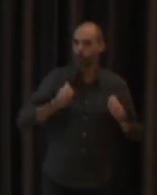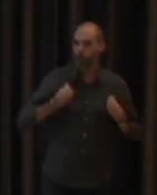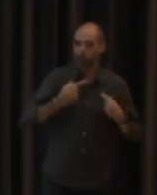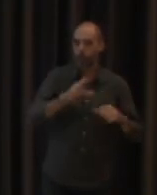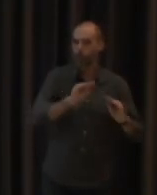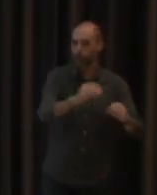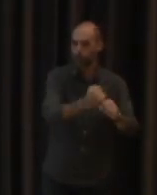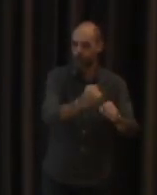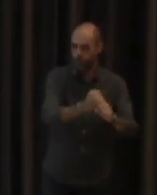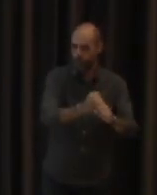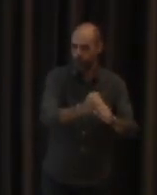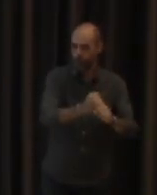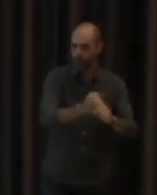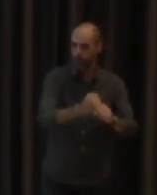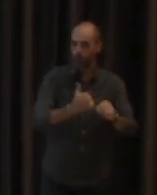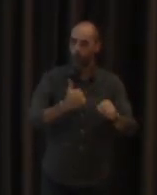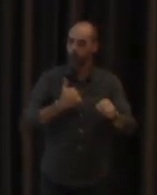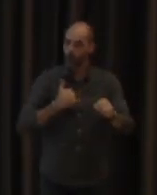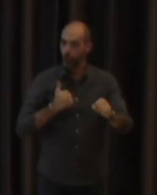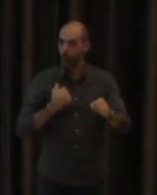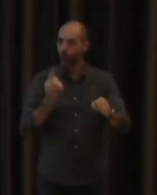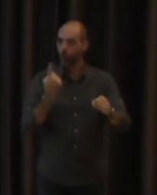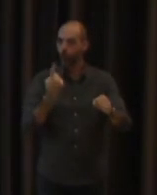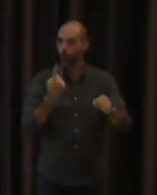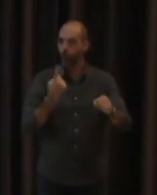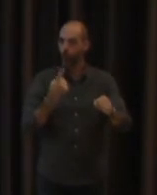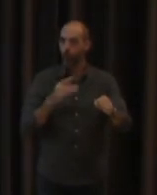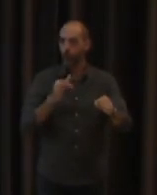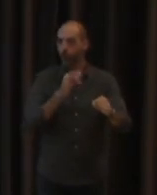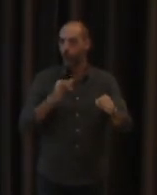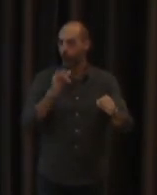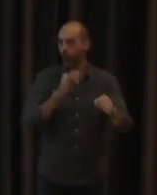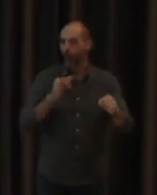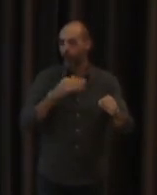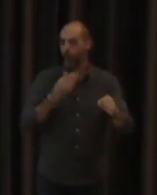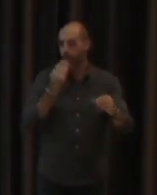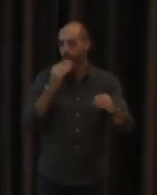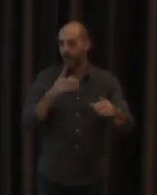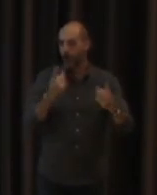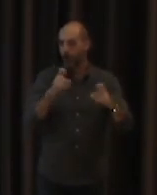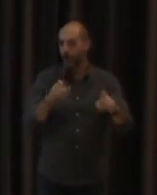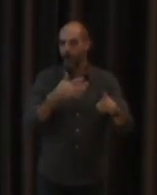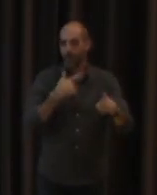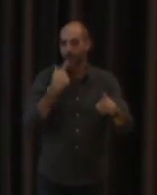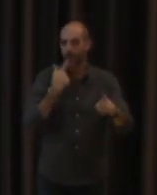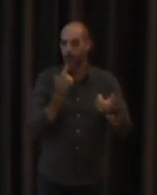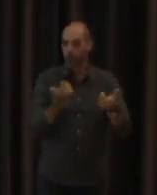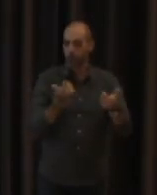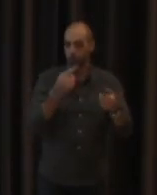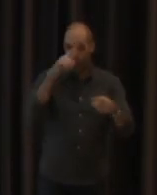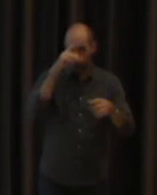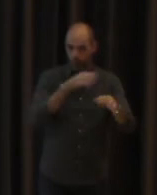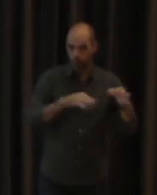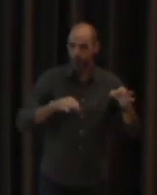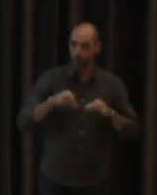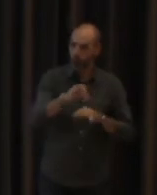treballem, també pot quedar sense representació fonològica, és a dir, sense pronom que aparegui a la frase, aquest